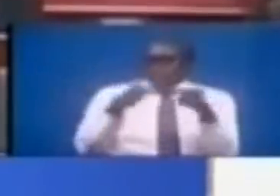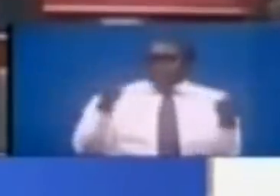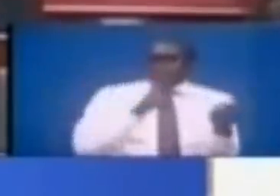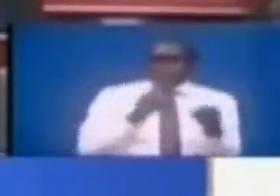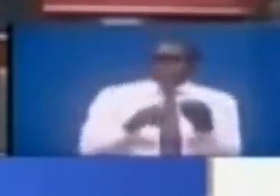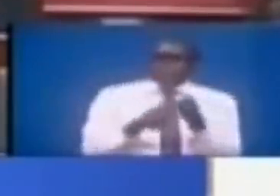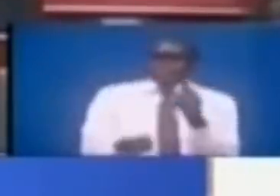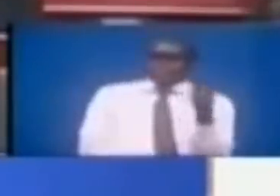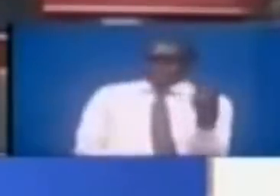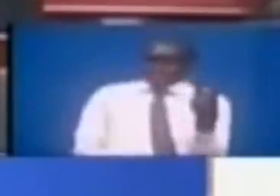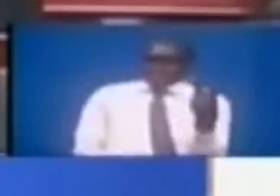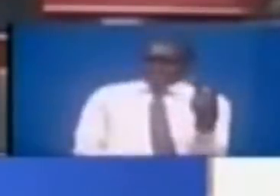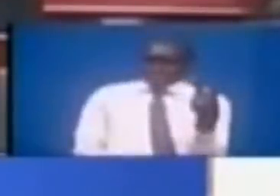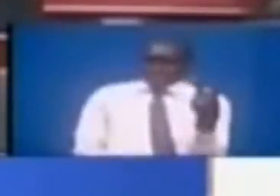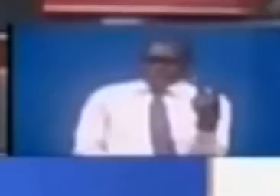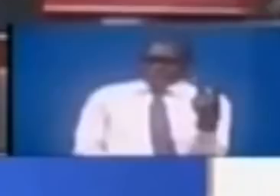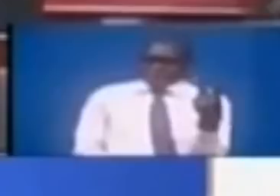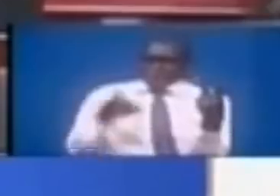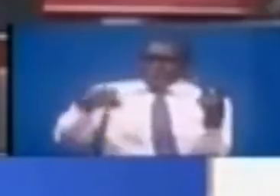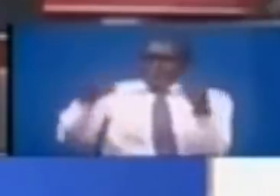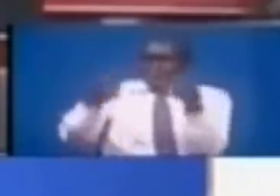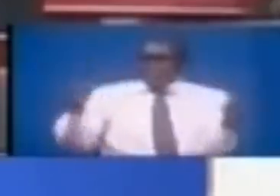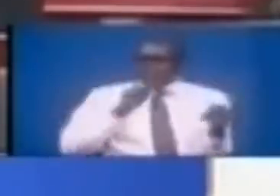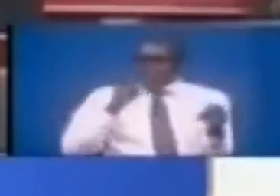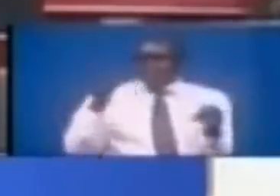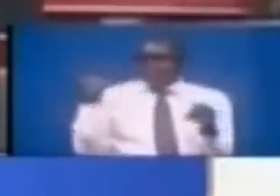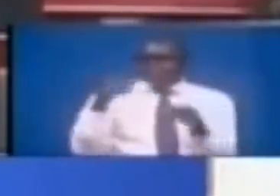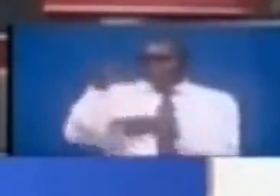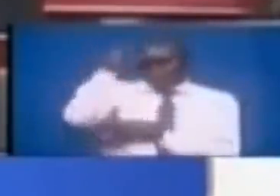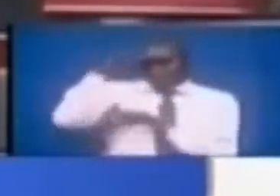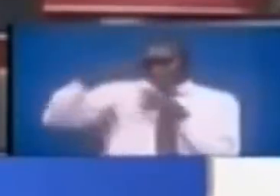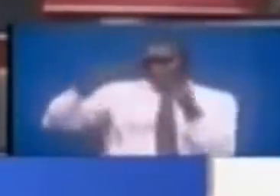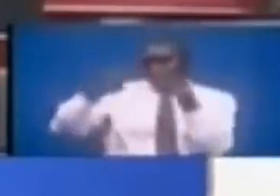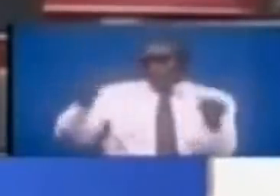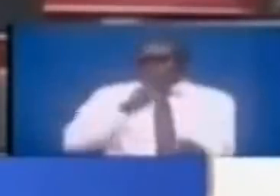Pili, na sasa yuko upinzani.